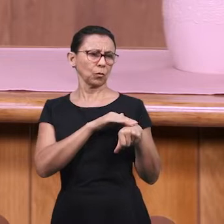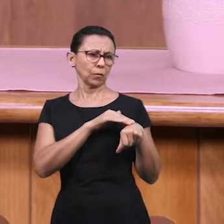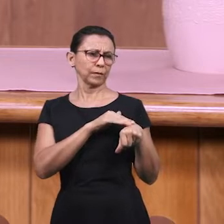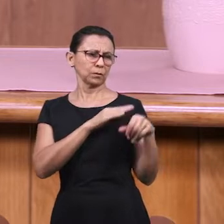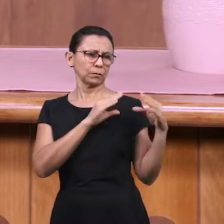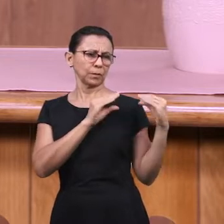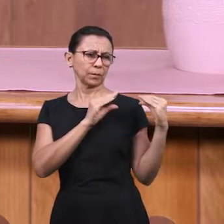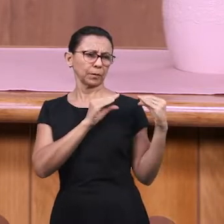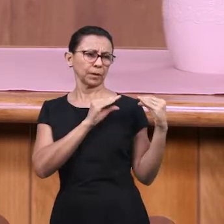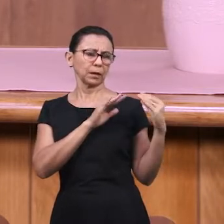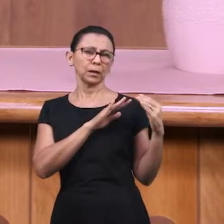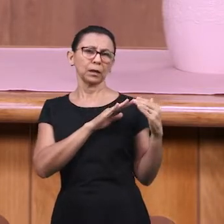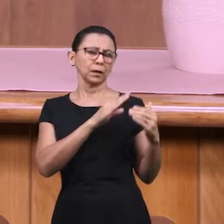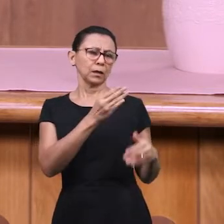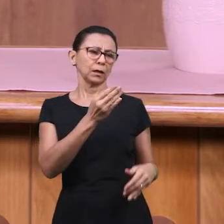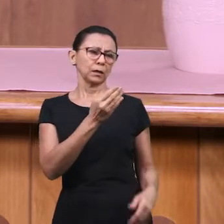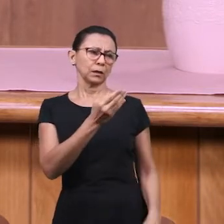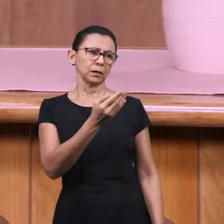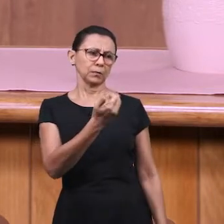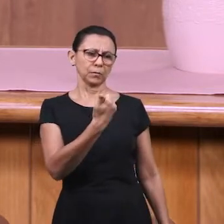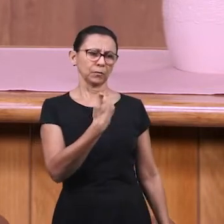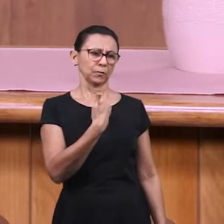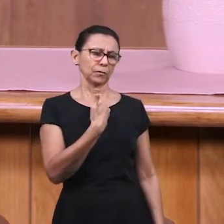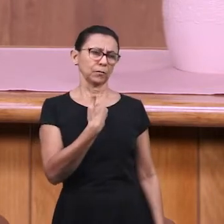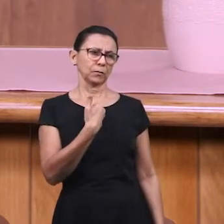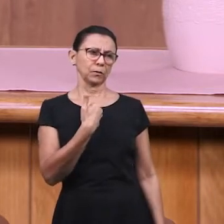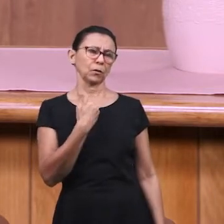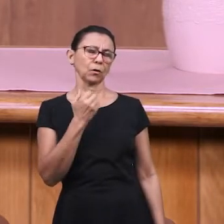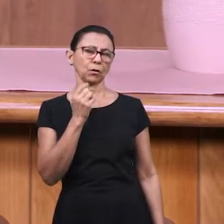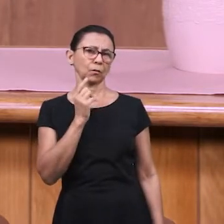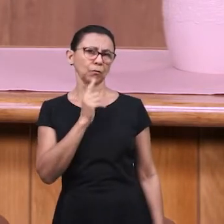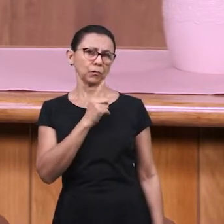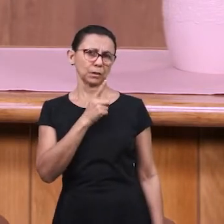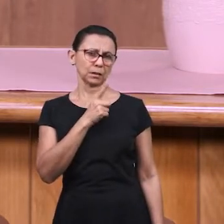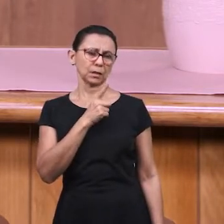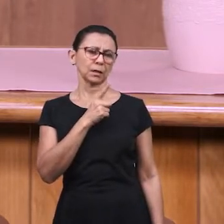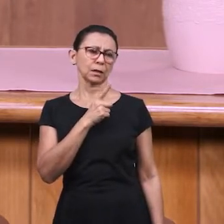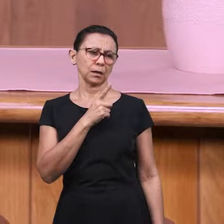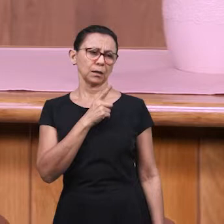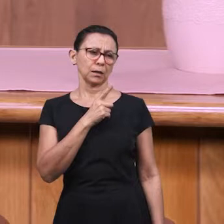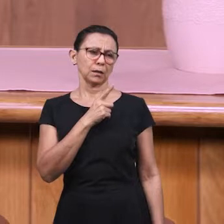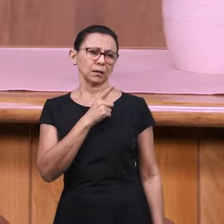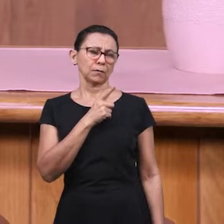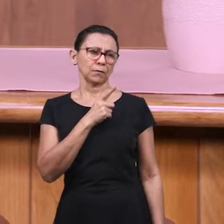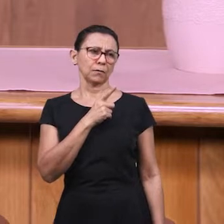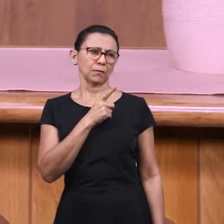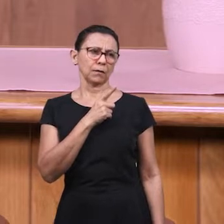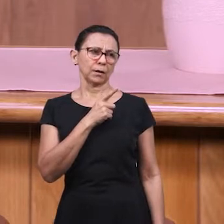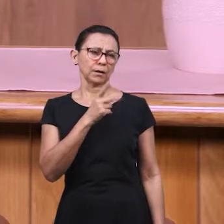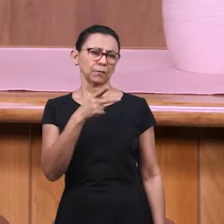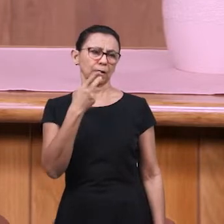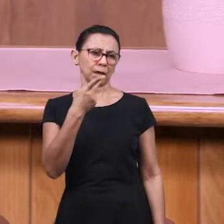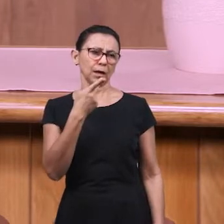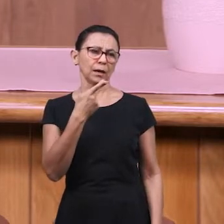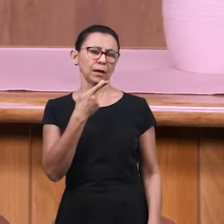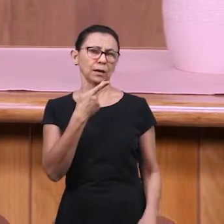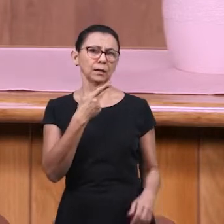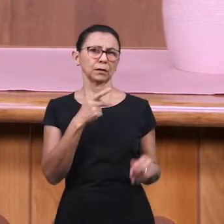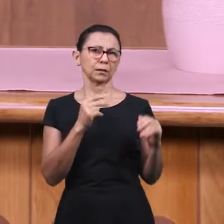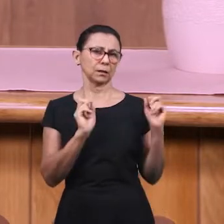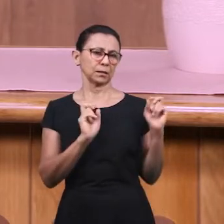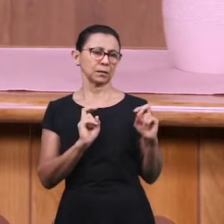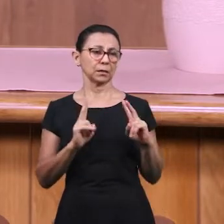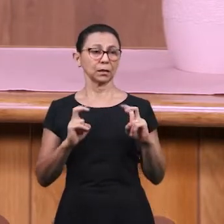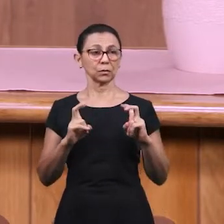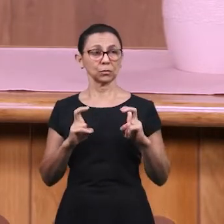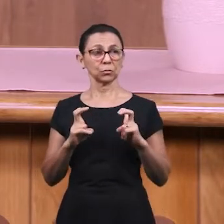говорит, ты, говорит, будешь делиться на эту тему, и у нас здесь человек такой,